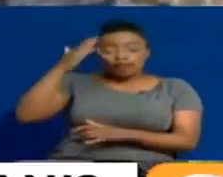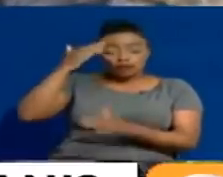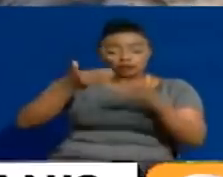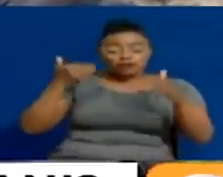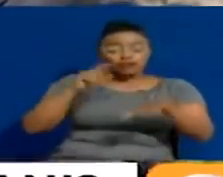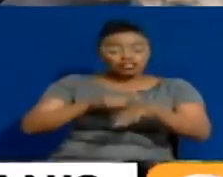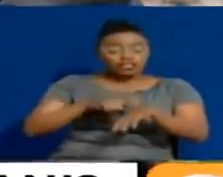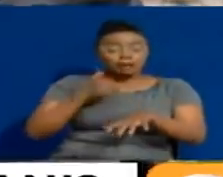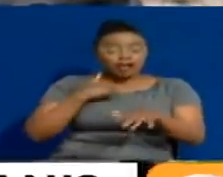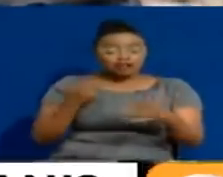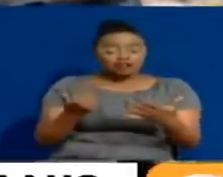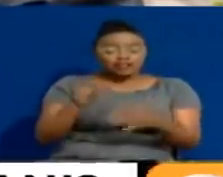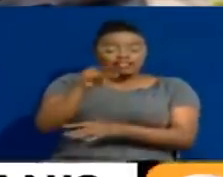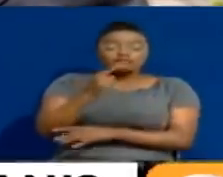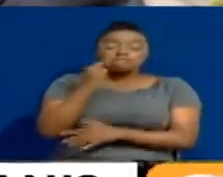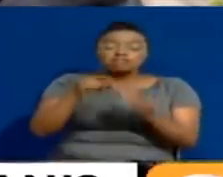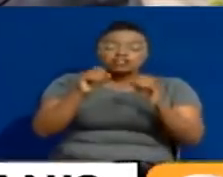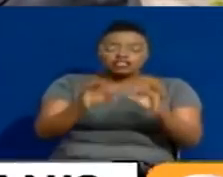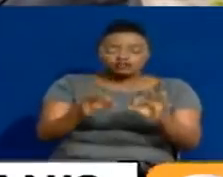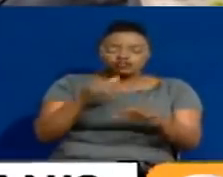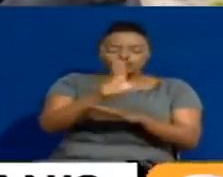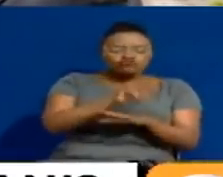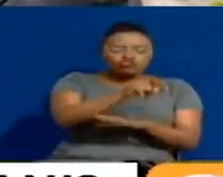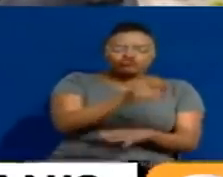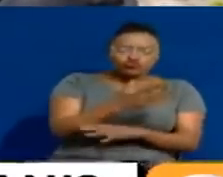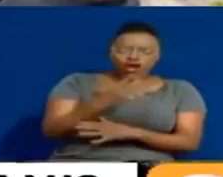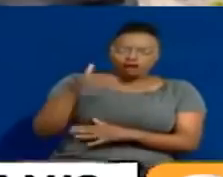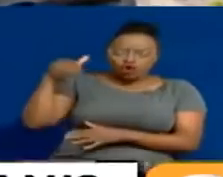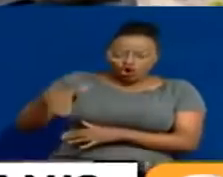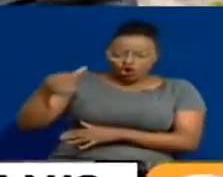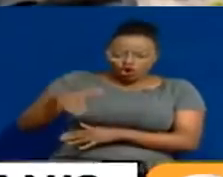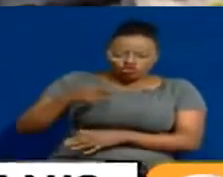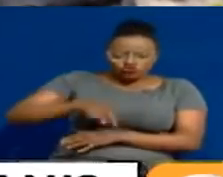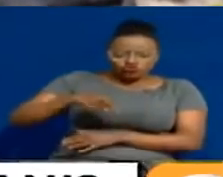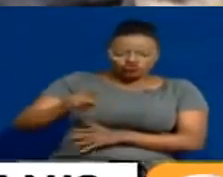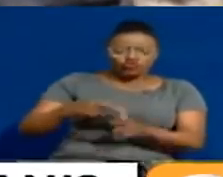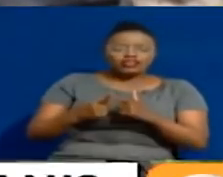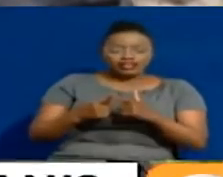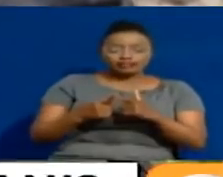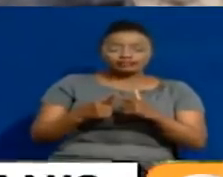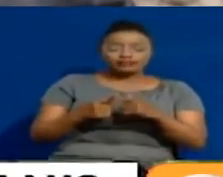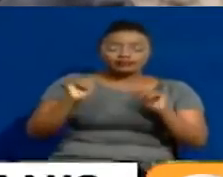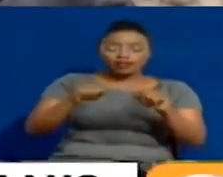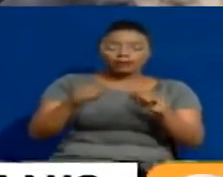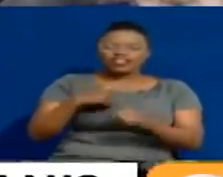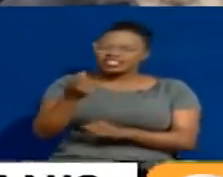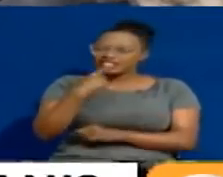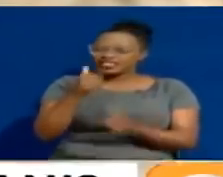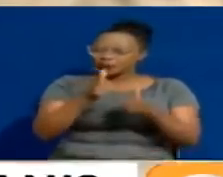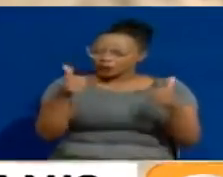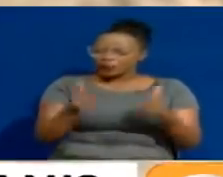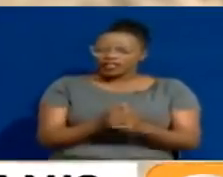was a time when it was said that if you take your urine, the early morning urine, that it was a